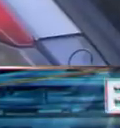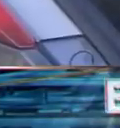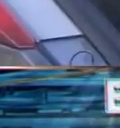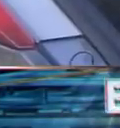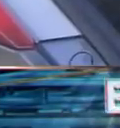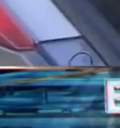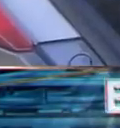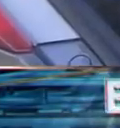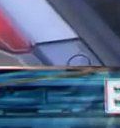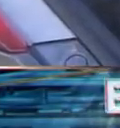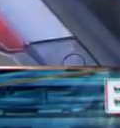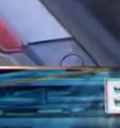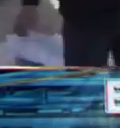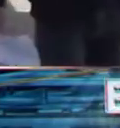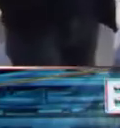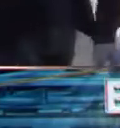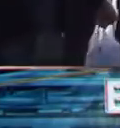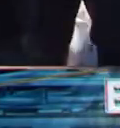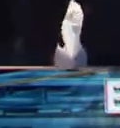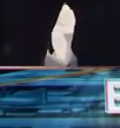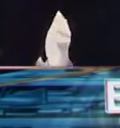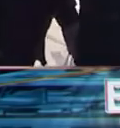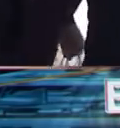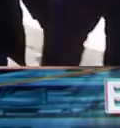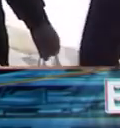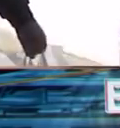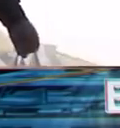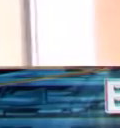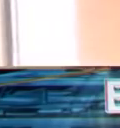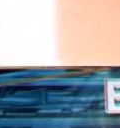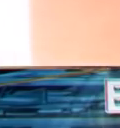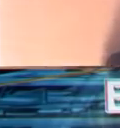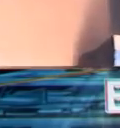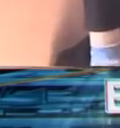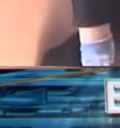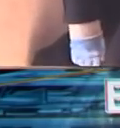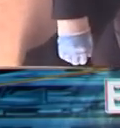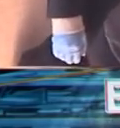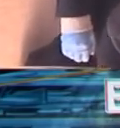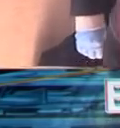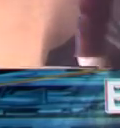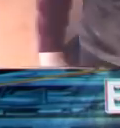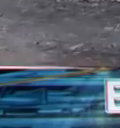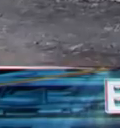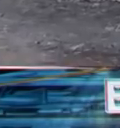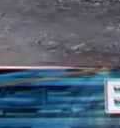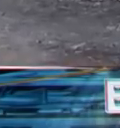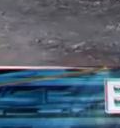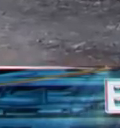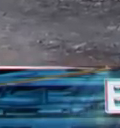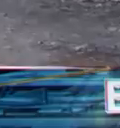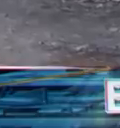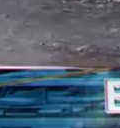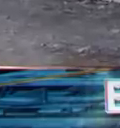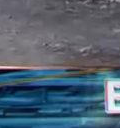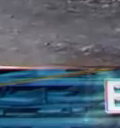Ауылдағы ағайыннан сәлемдеме. Ескерілік азаматтар облыс орталығындағы аз қамтылған отбасыларға азық түлік әкелді. Көршісі ашып